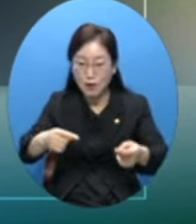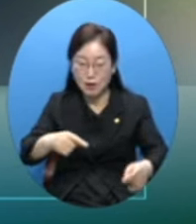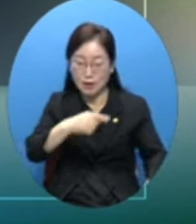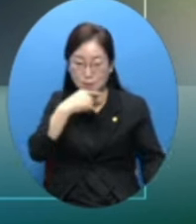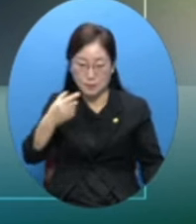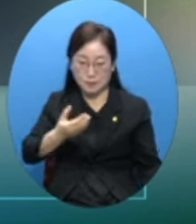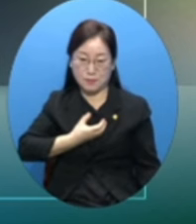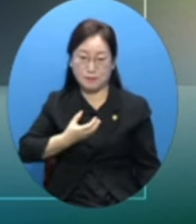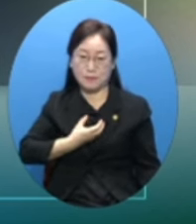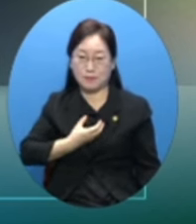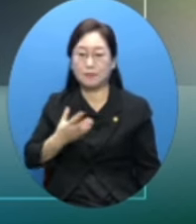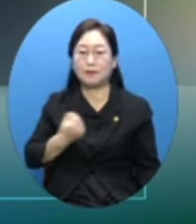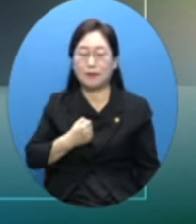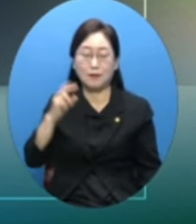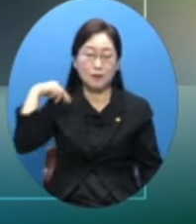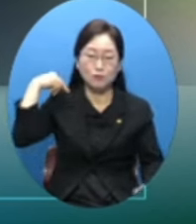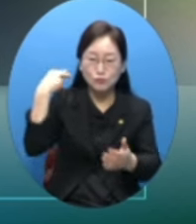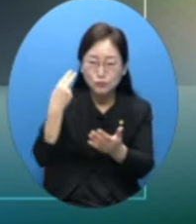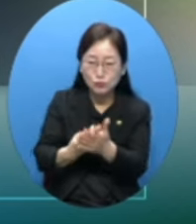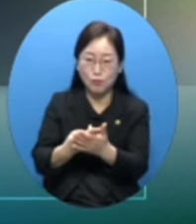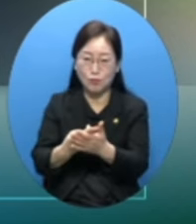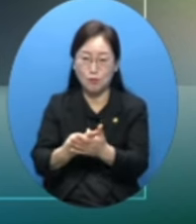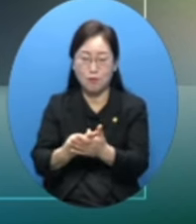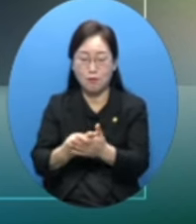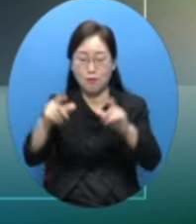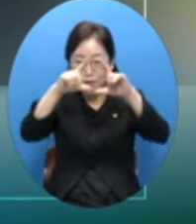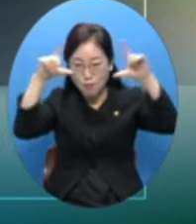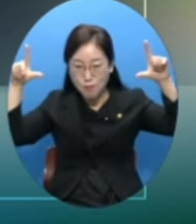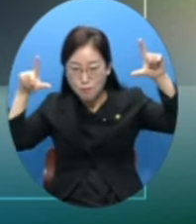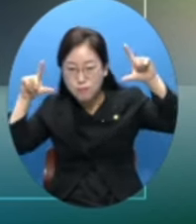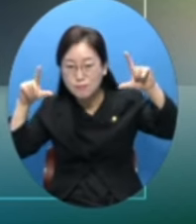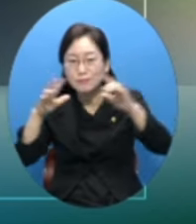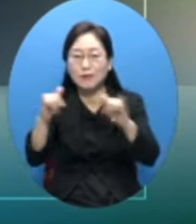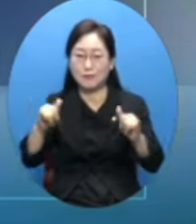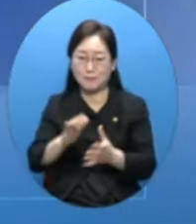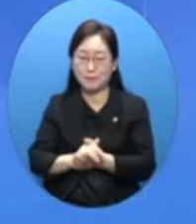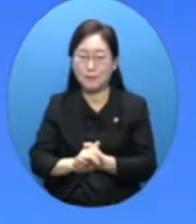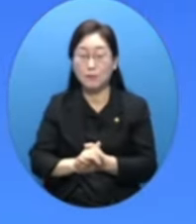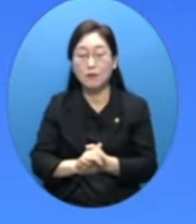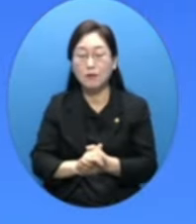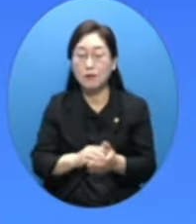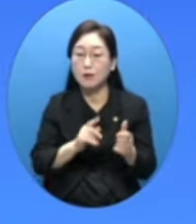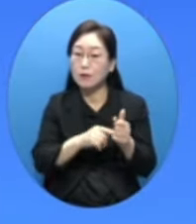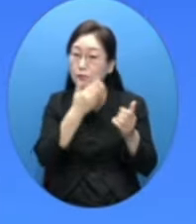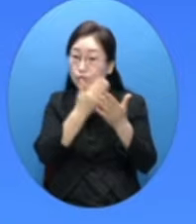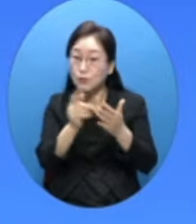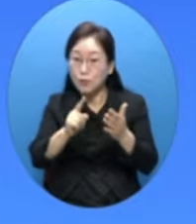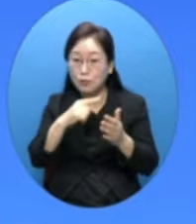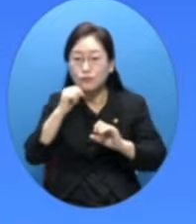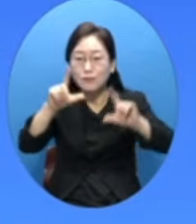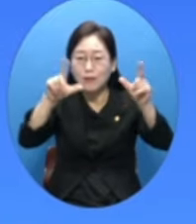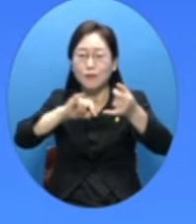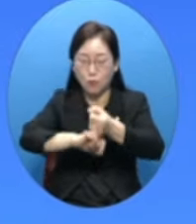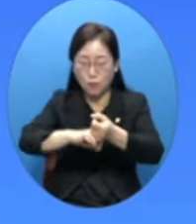거머쥐는 유도의 간판 선수가 됐습니다. 그런데 중요한 것은 성수주일 뿐 아니라